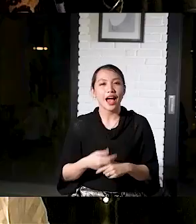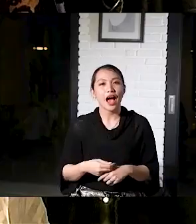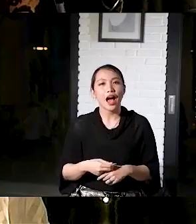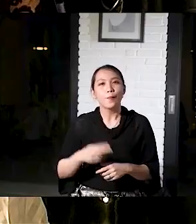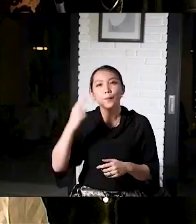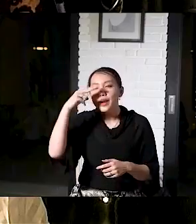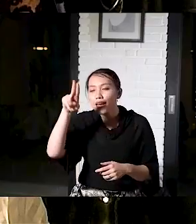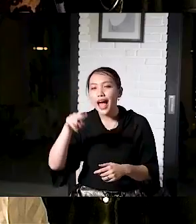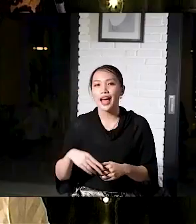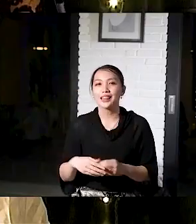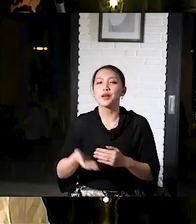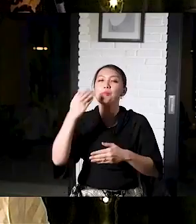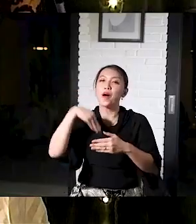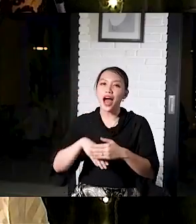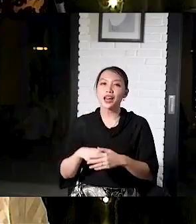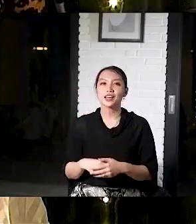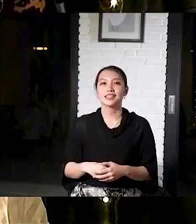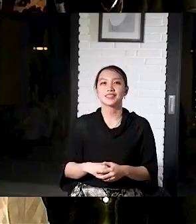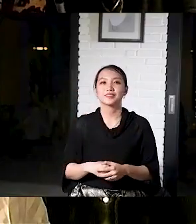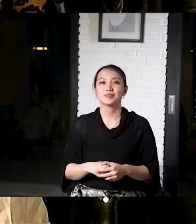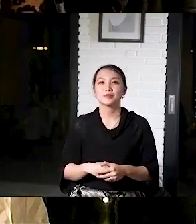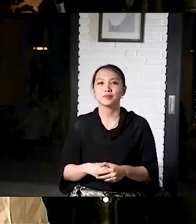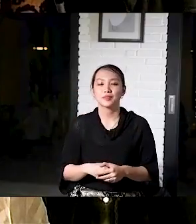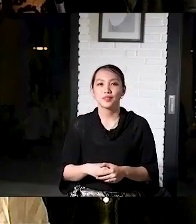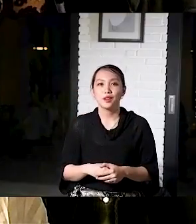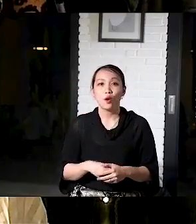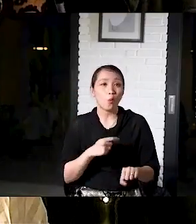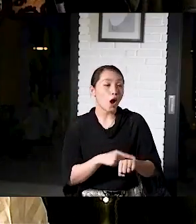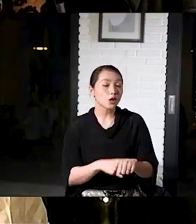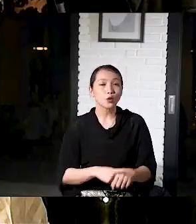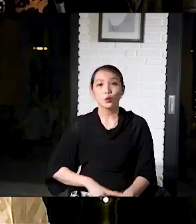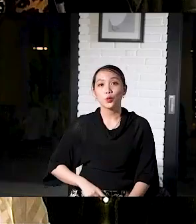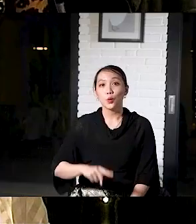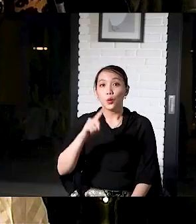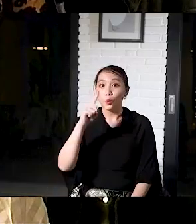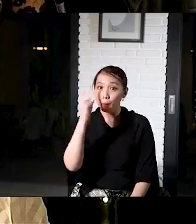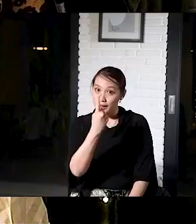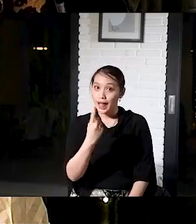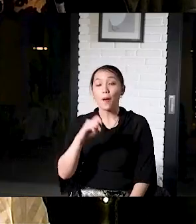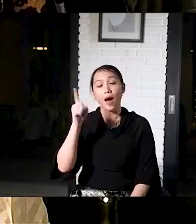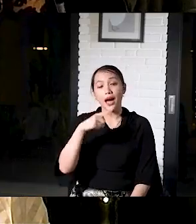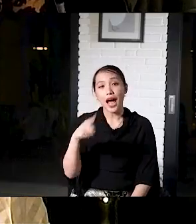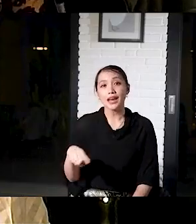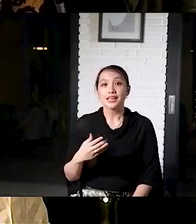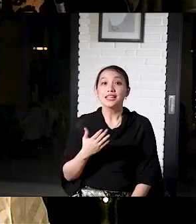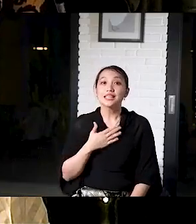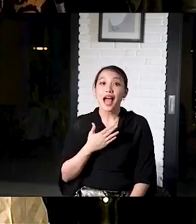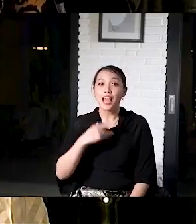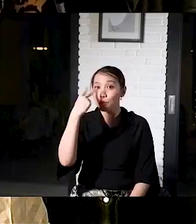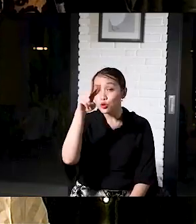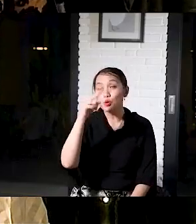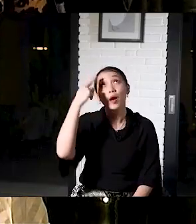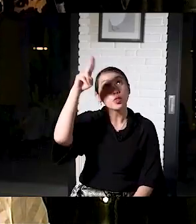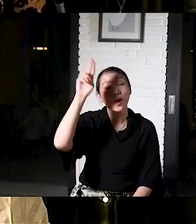Ada perasaan saya diingatkan kembali perjumpaan saya dengan Tuhan atau teguran Tuhan atau pesan dari Tuhan